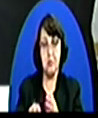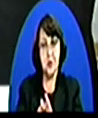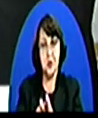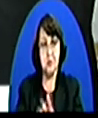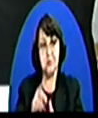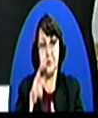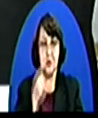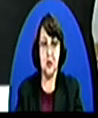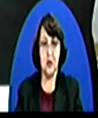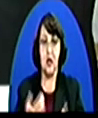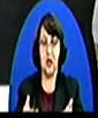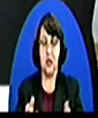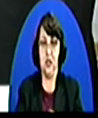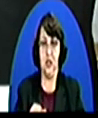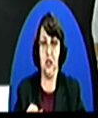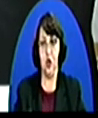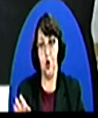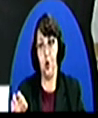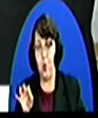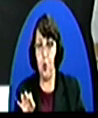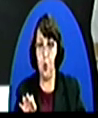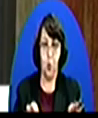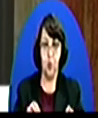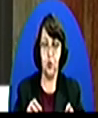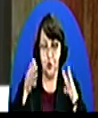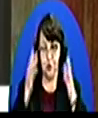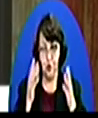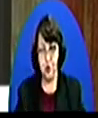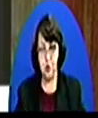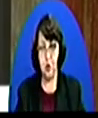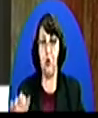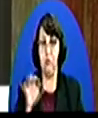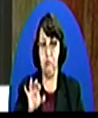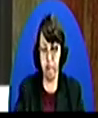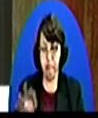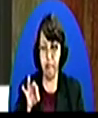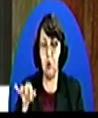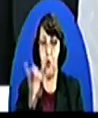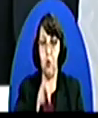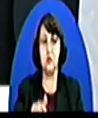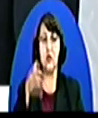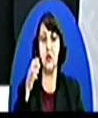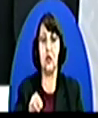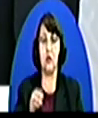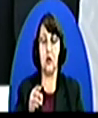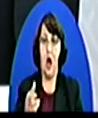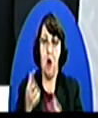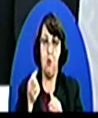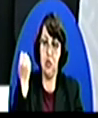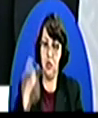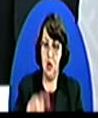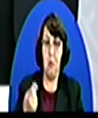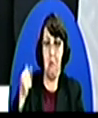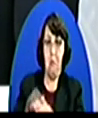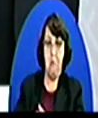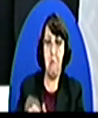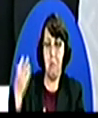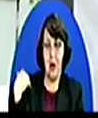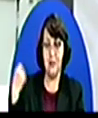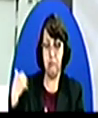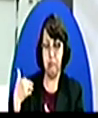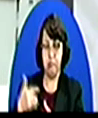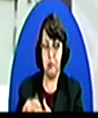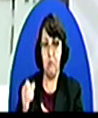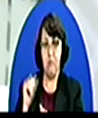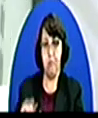байна. Иргэн тухайн сонголтыг хийсэн нөхцөлд улсаас тэтгэвэр авахаас гадна хуримтлаасаа давхар тэтгэвэр тогтоох